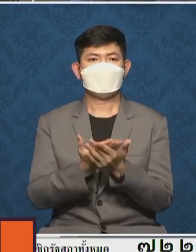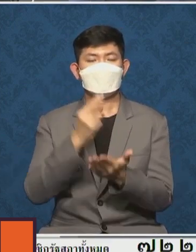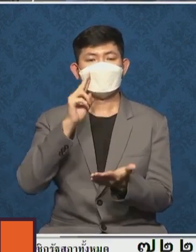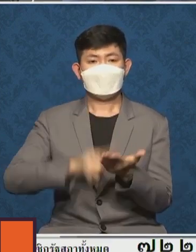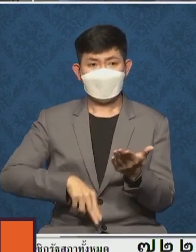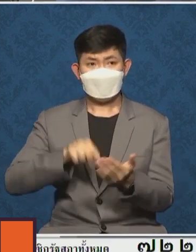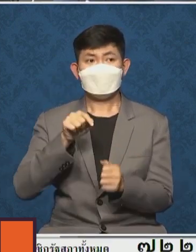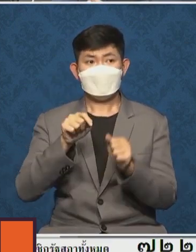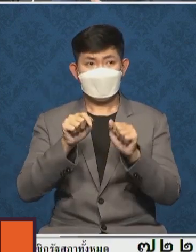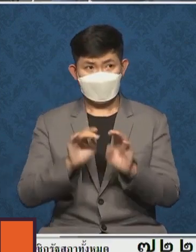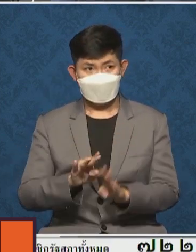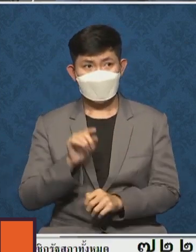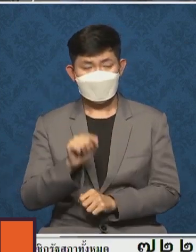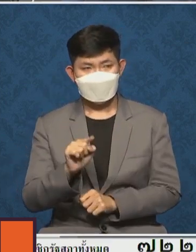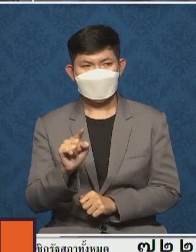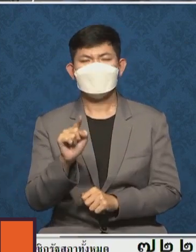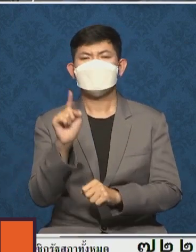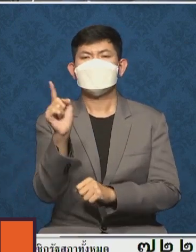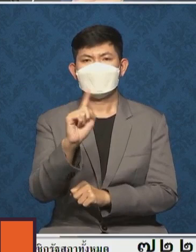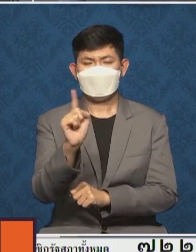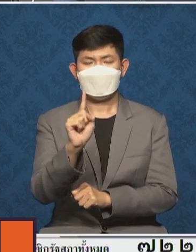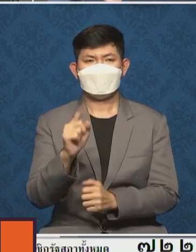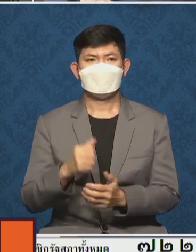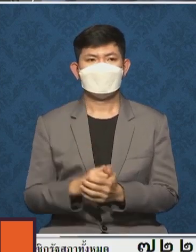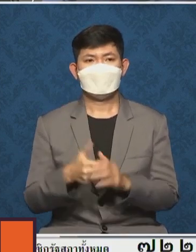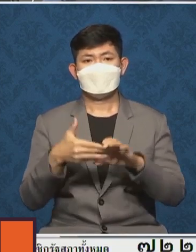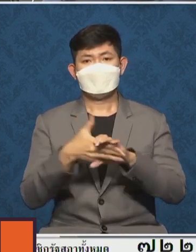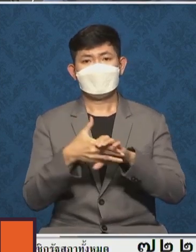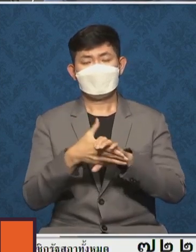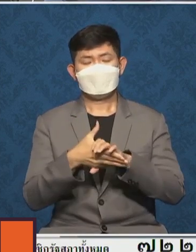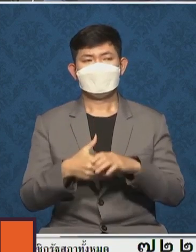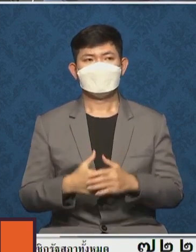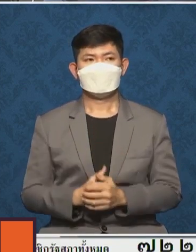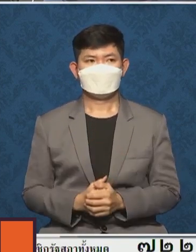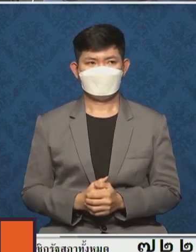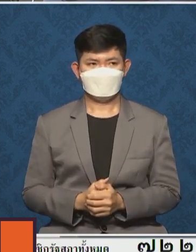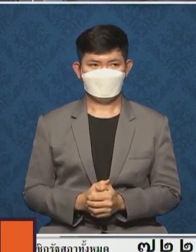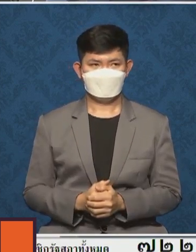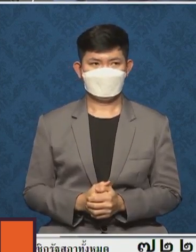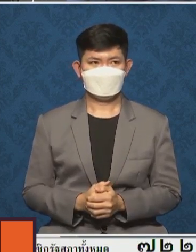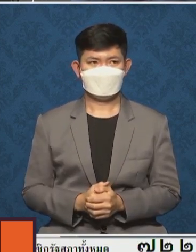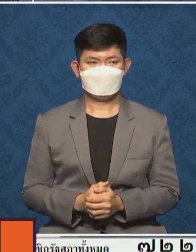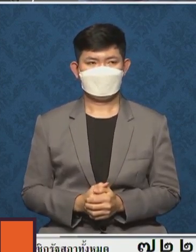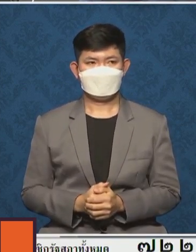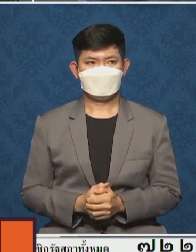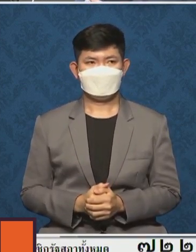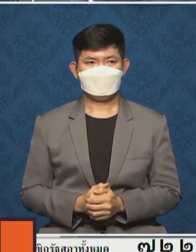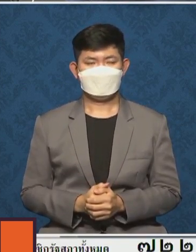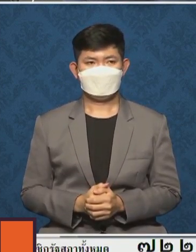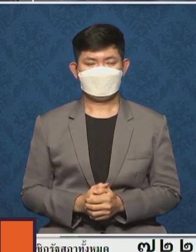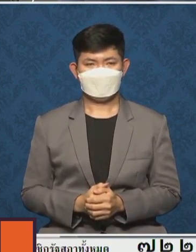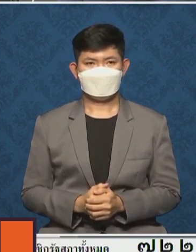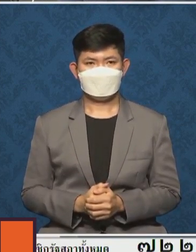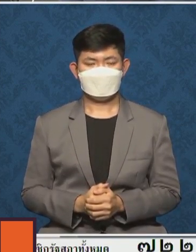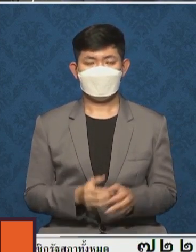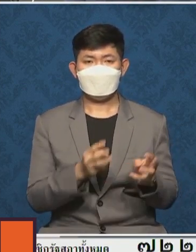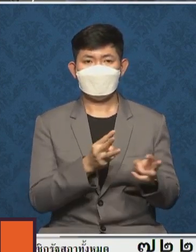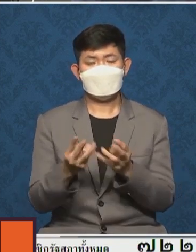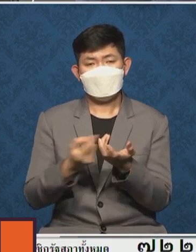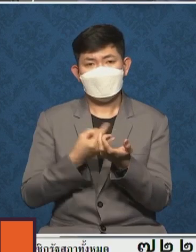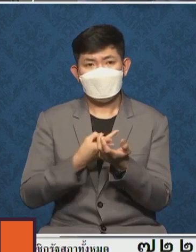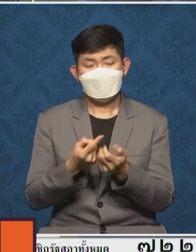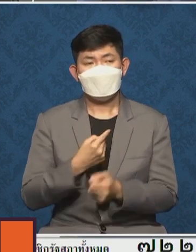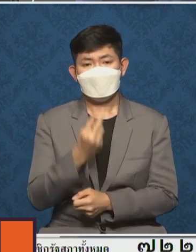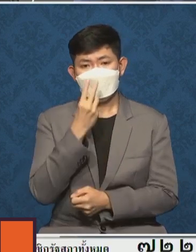นี้มีหน้าตาอย่างไรขอสไลด์ถัดไปครับท่านประธานครับสูตรที่ท่านประธานและเพื่อนสมาชิกทุกท่านเห็นอ